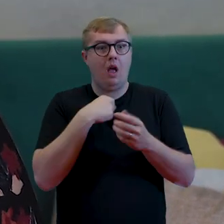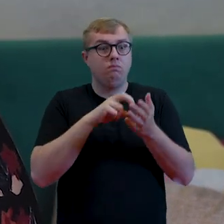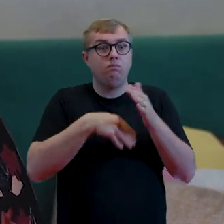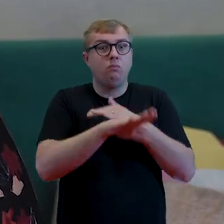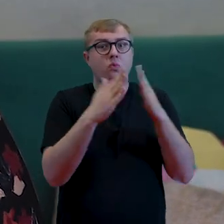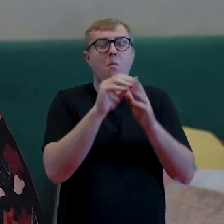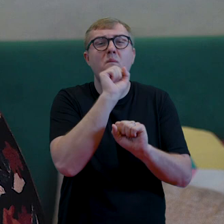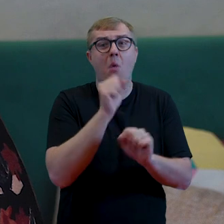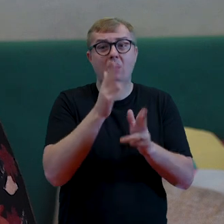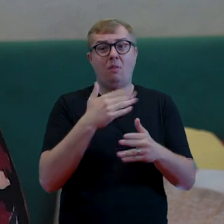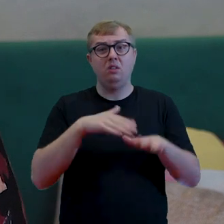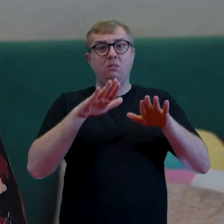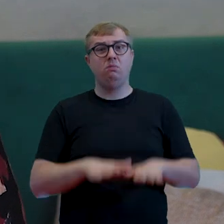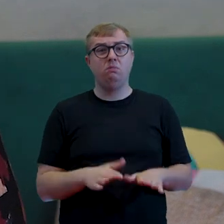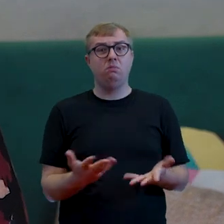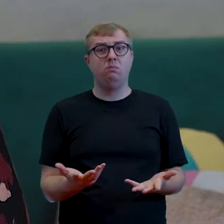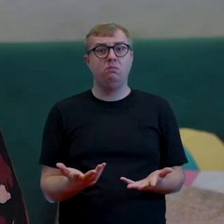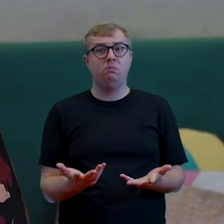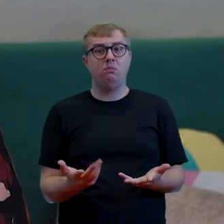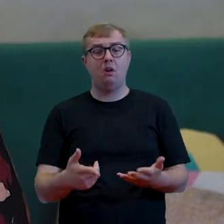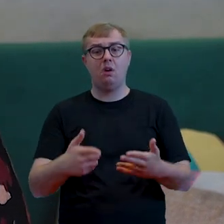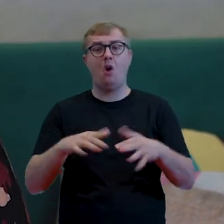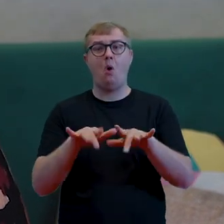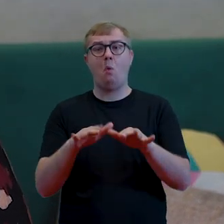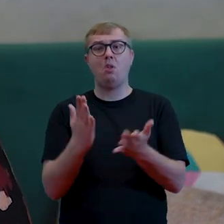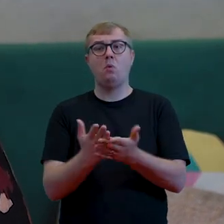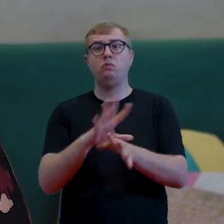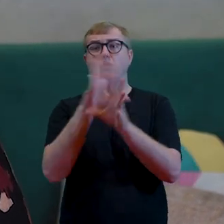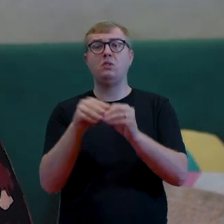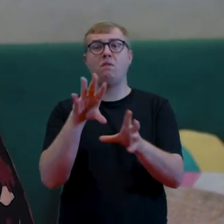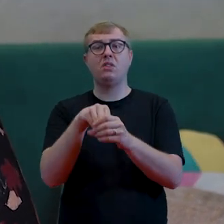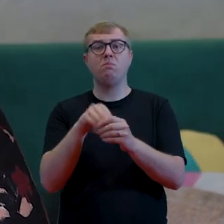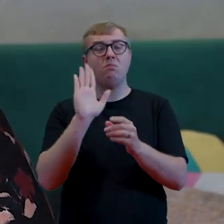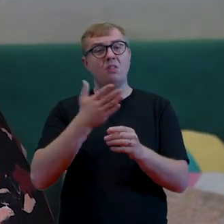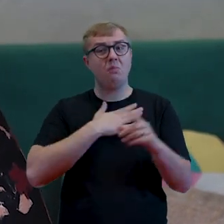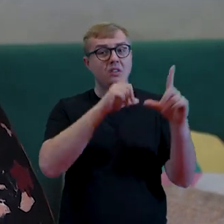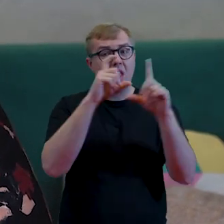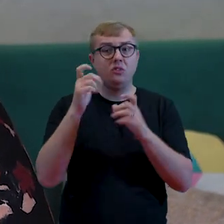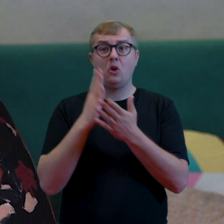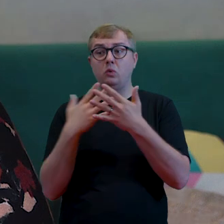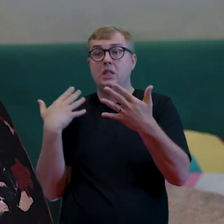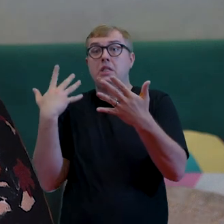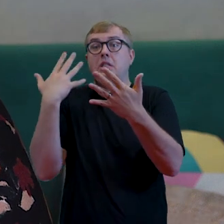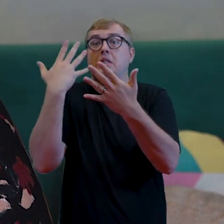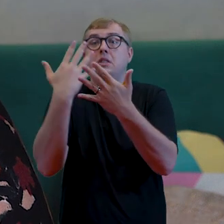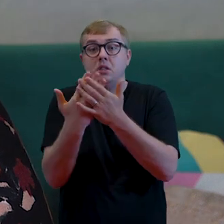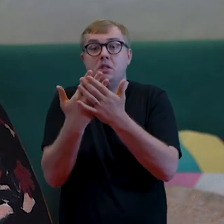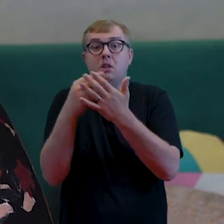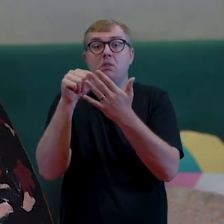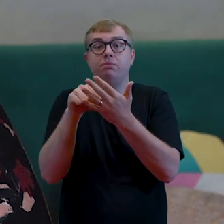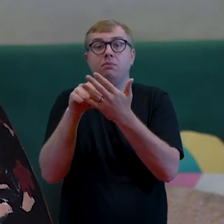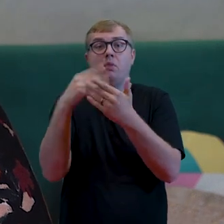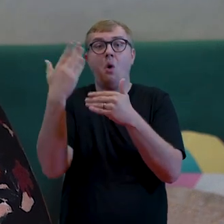kiedy nie mogę wyjść wcale i wtedy zostanie mi tym komputer w którym ja będę miała wszystko będę miała zdjęcia które robiłam do czasu tych